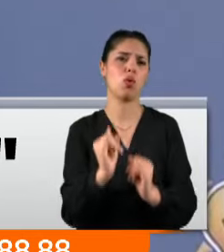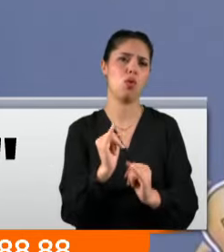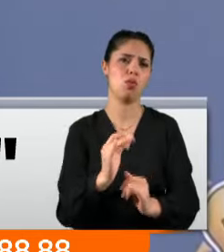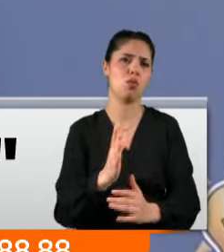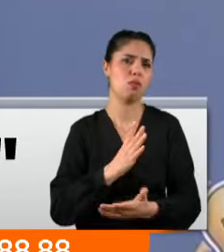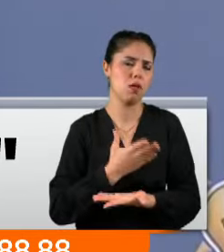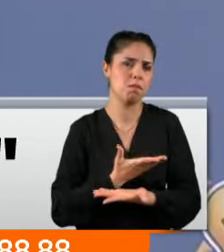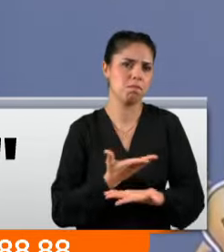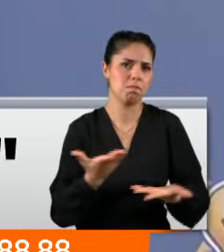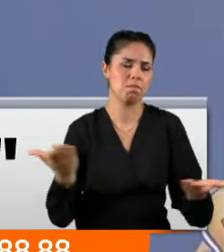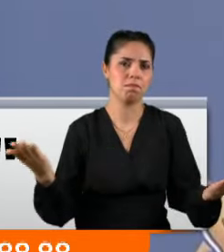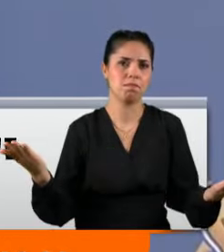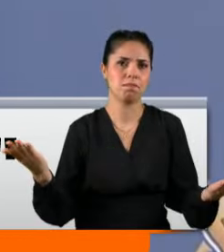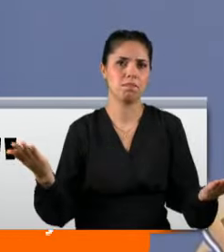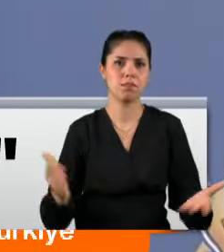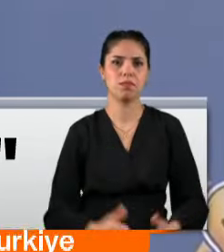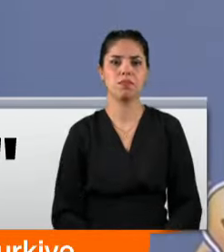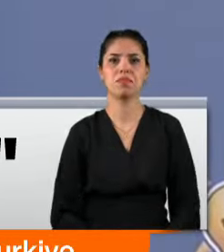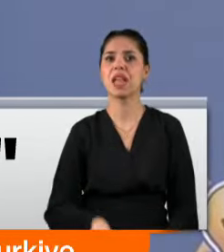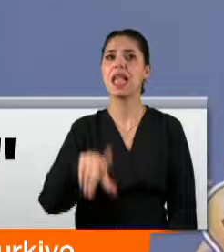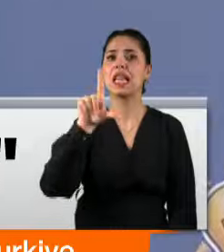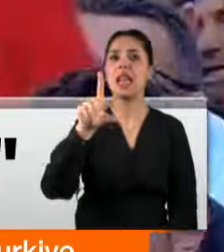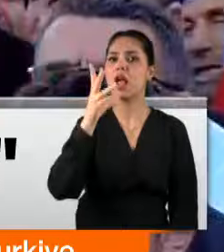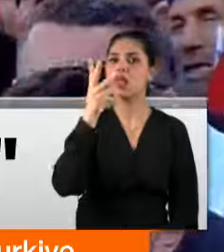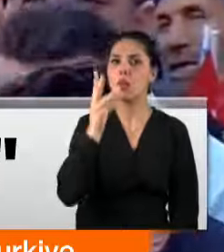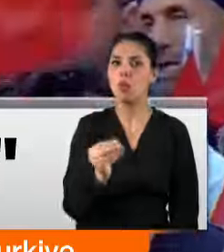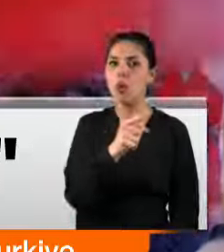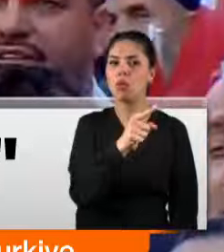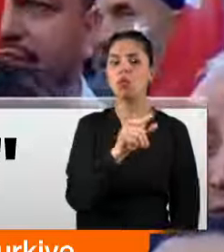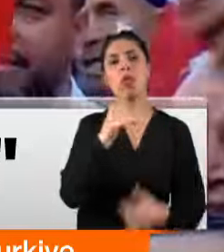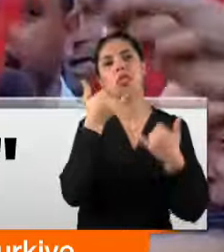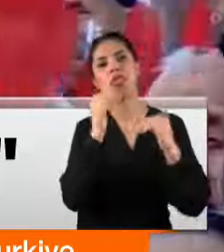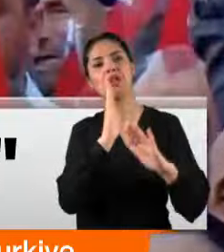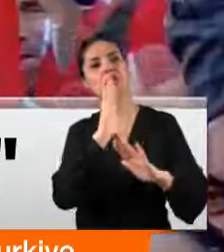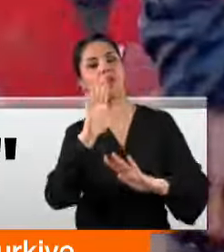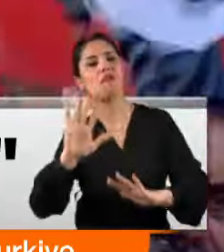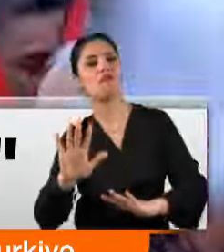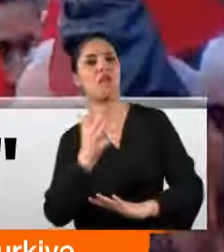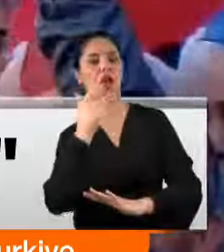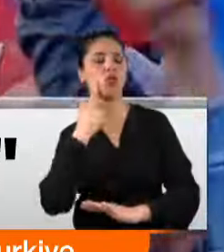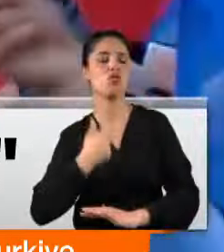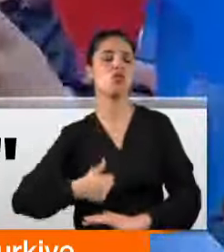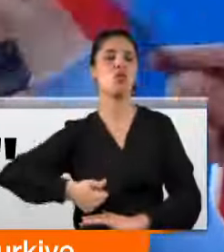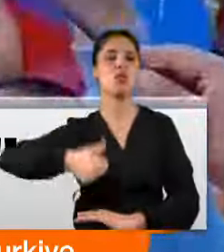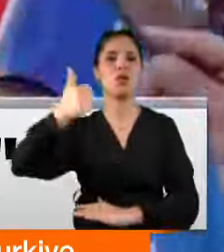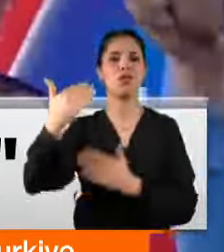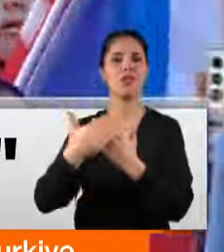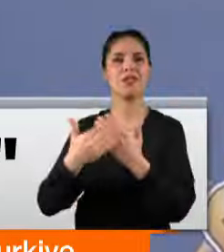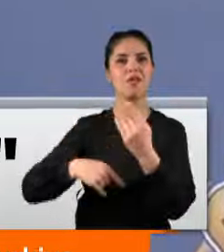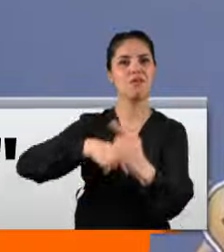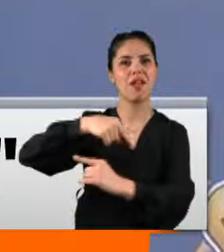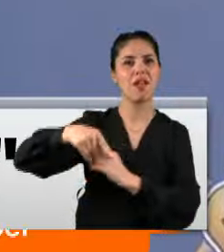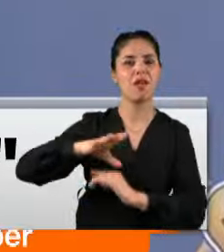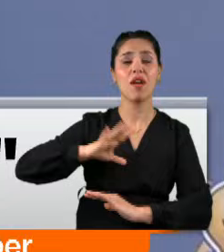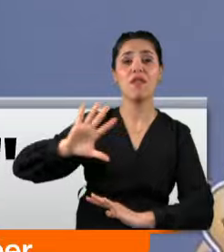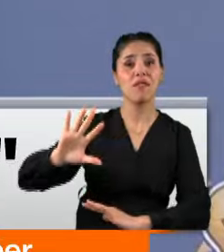hale gelmiştir. Lazım olduklarında ya tatilde, ya Cumhurbaşkanı yardımcılığı peşinde,